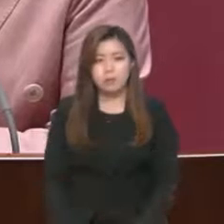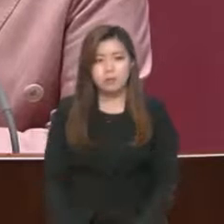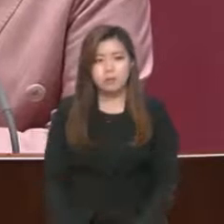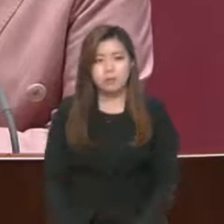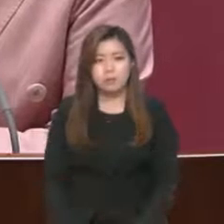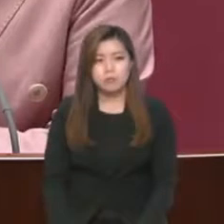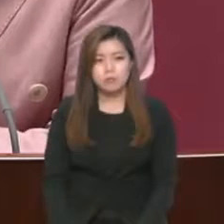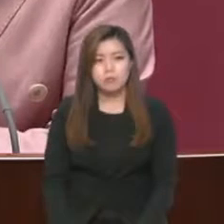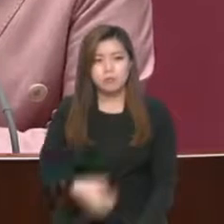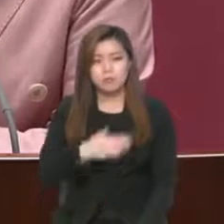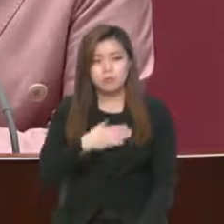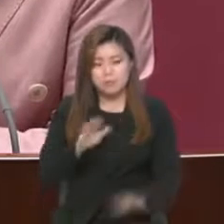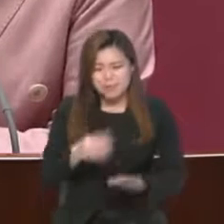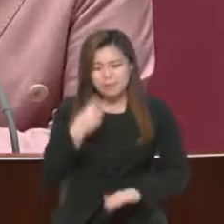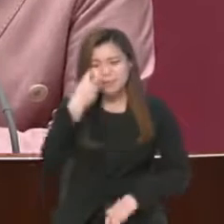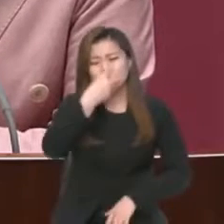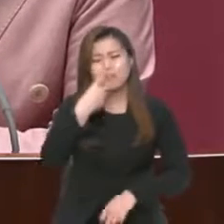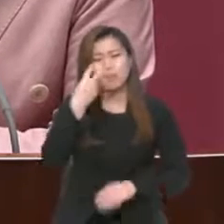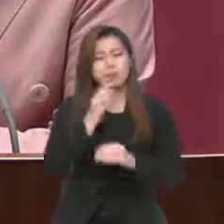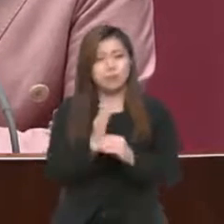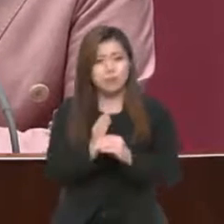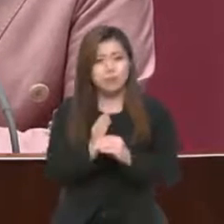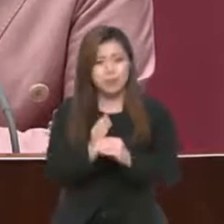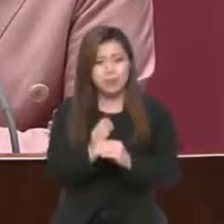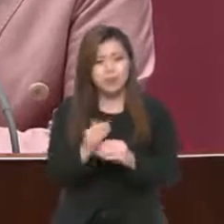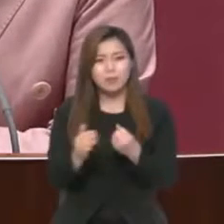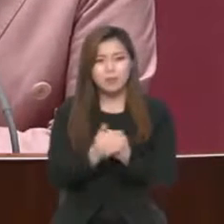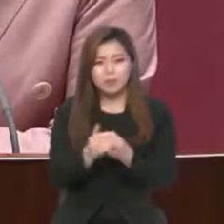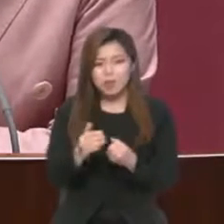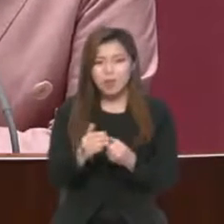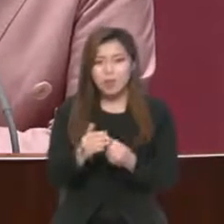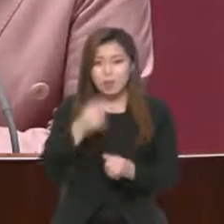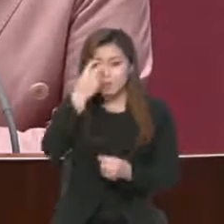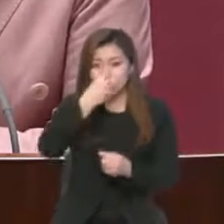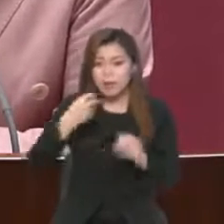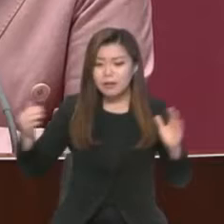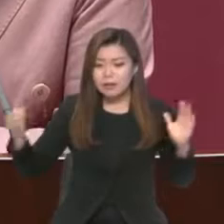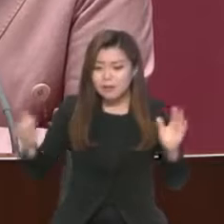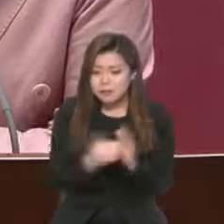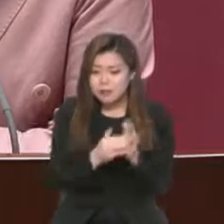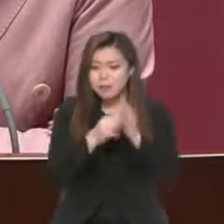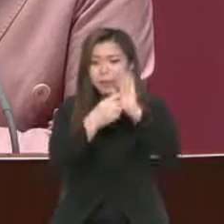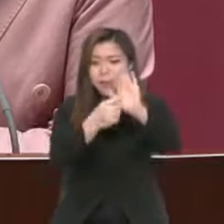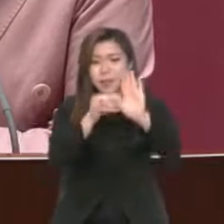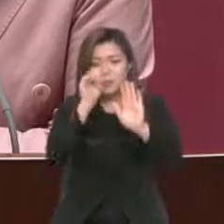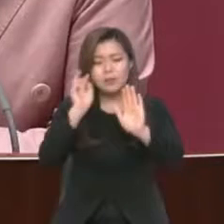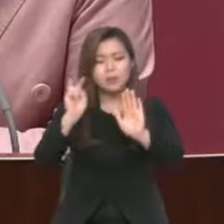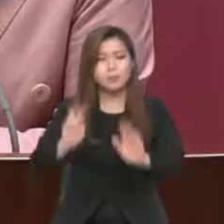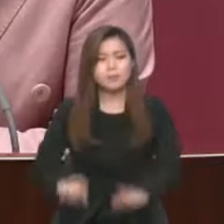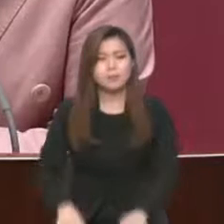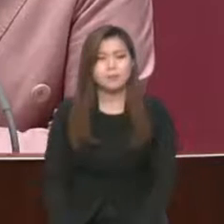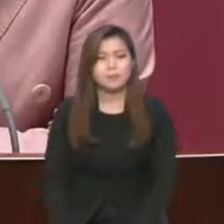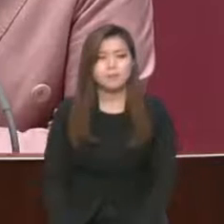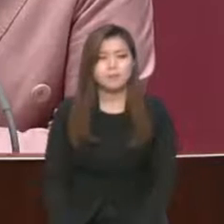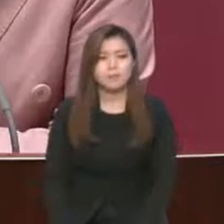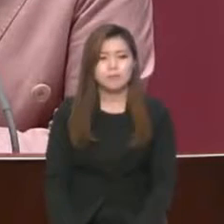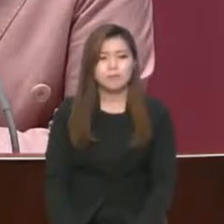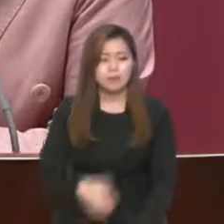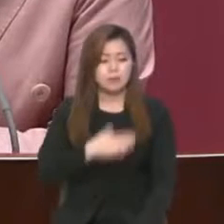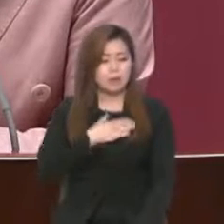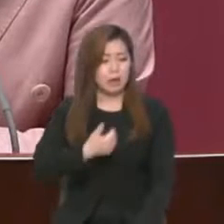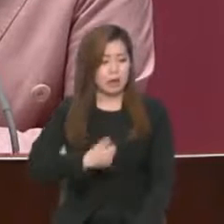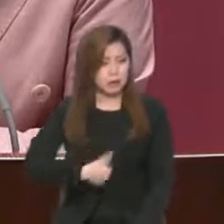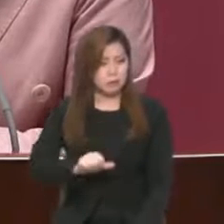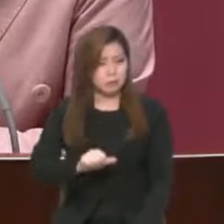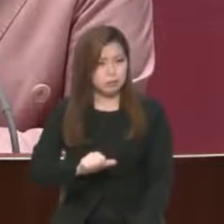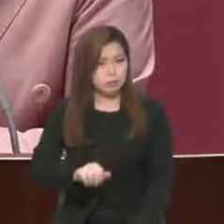그것은 수사 중이니까 거듭 말씀드리지만 수사하면 결론이 나겠고요. 예. 그러면 의원님 제 아들은